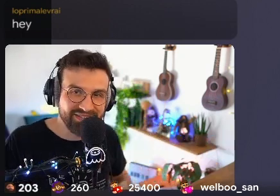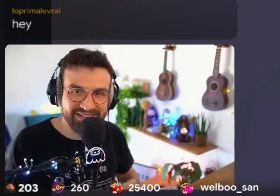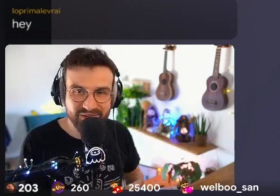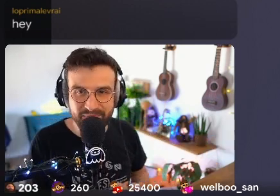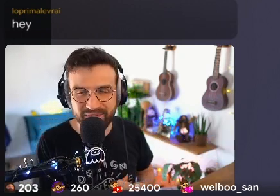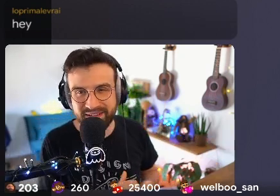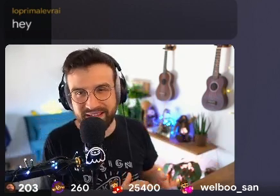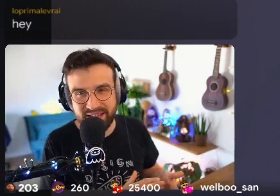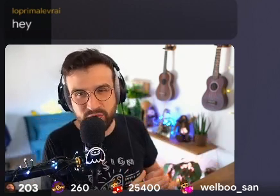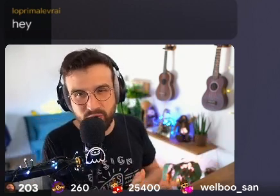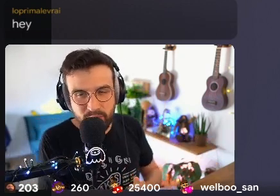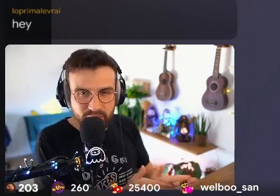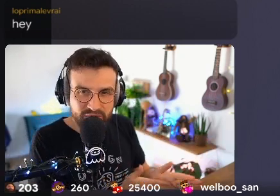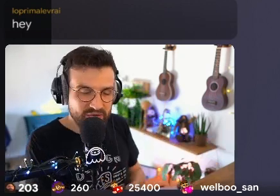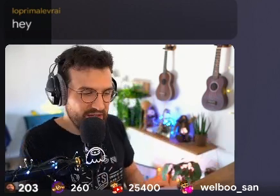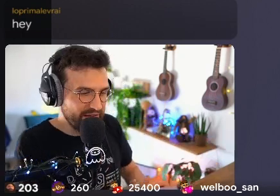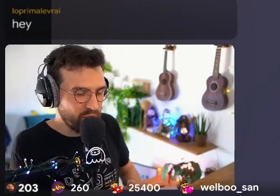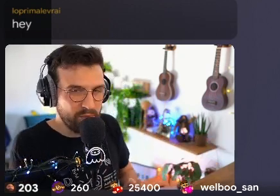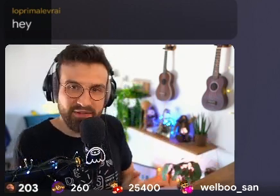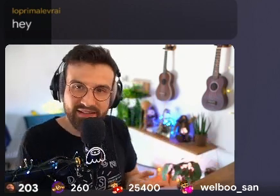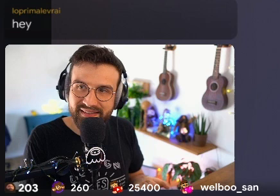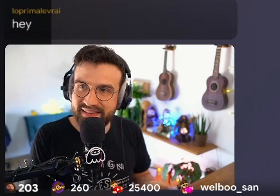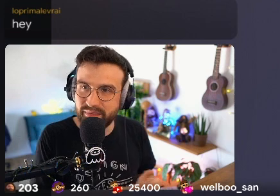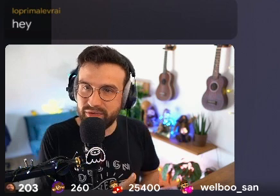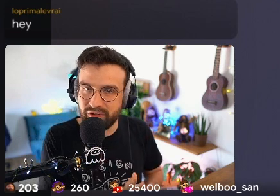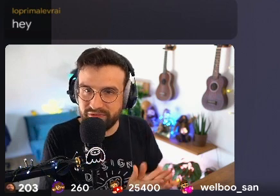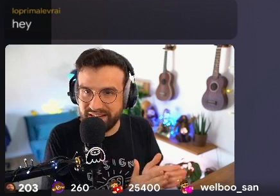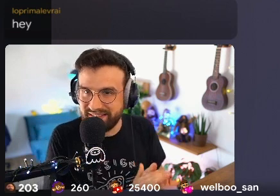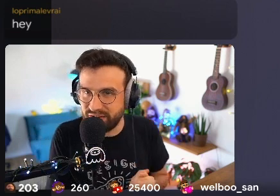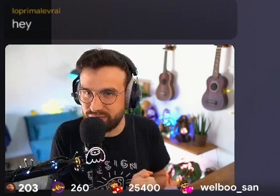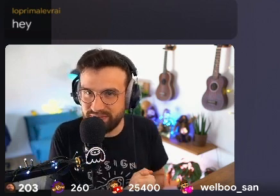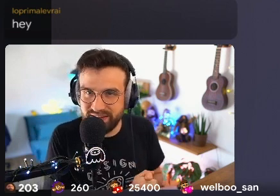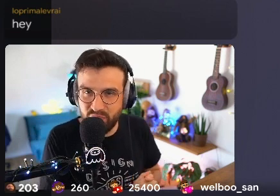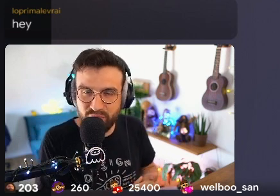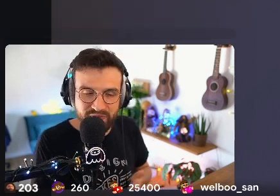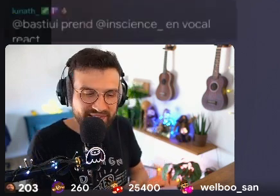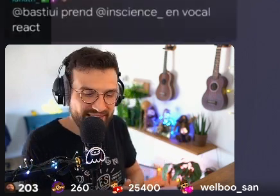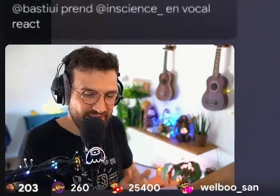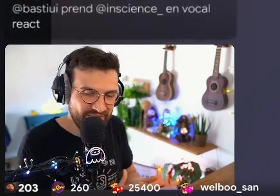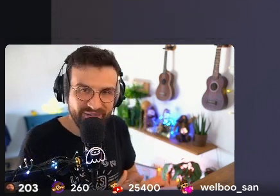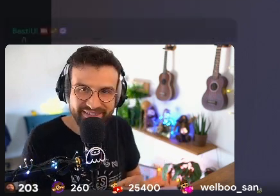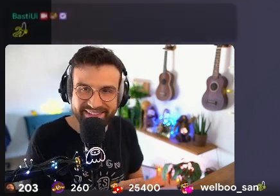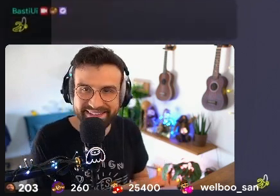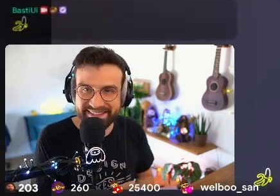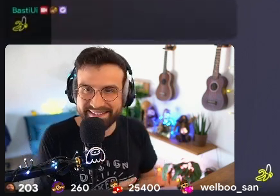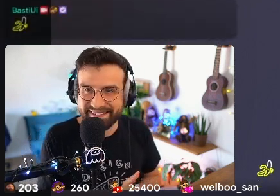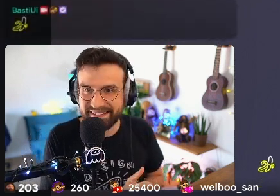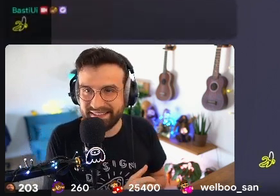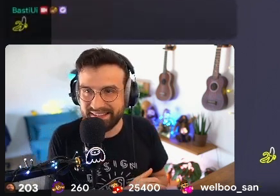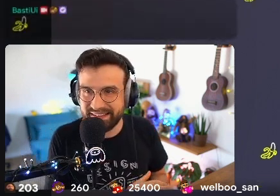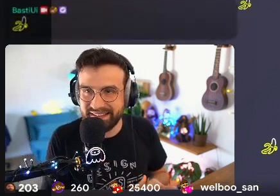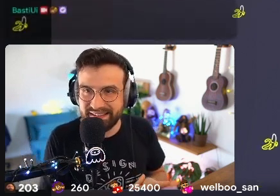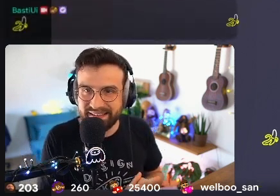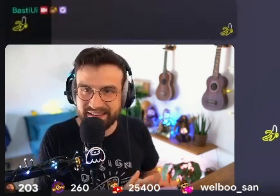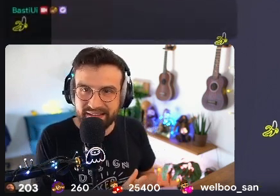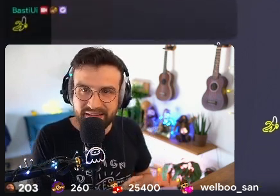bêta, oui Denis je comprends. Je comprends que Denis avec ton beau design system tu as envie de les ajouter officiellement.